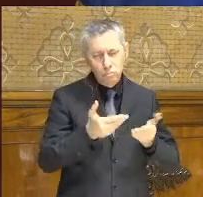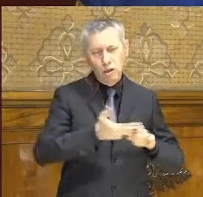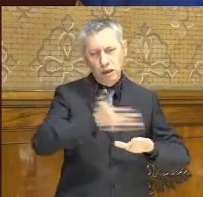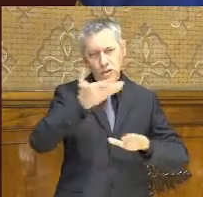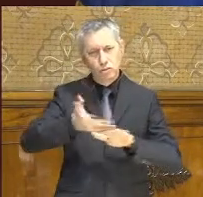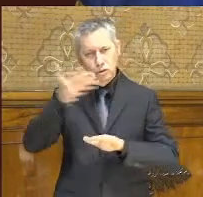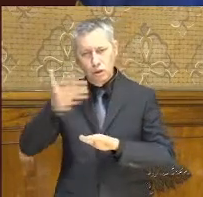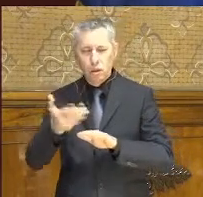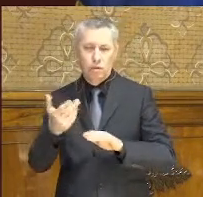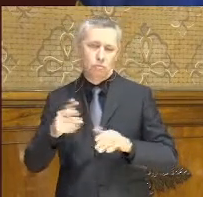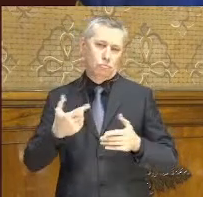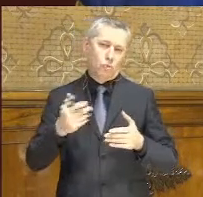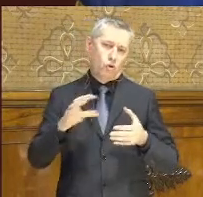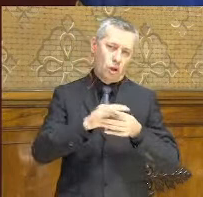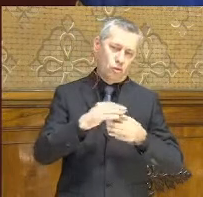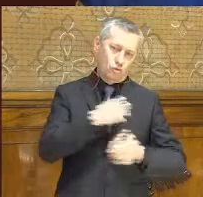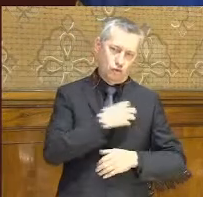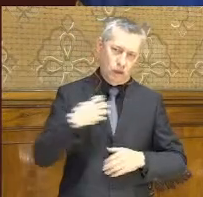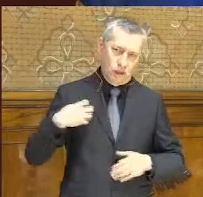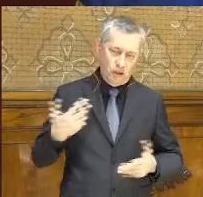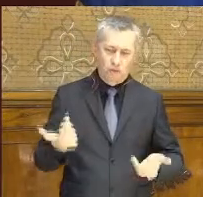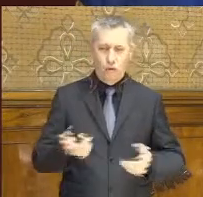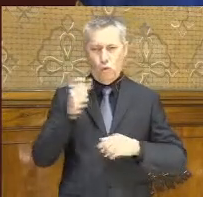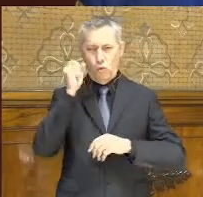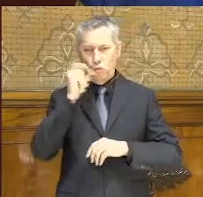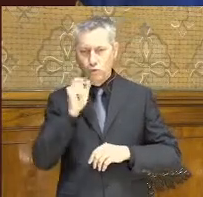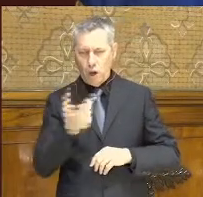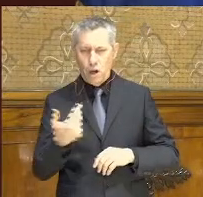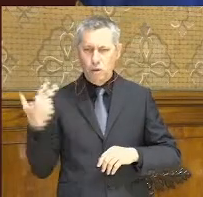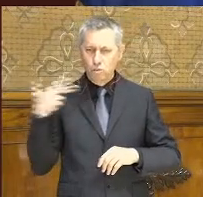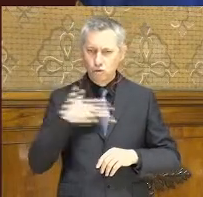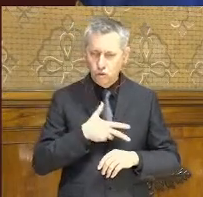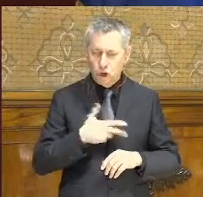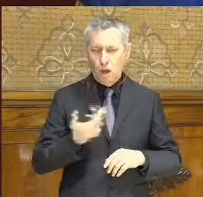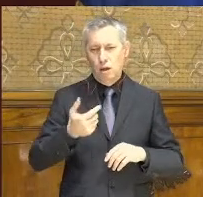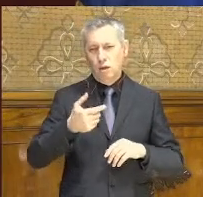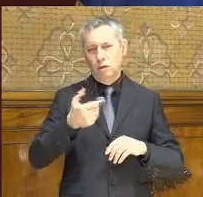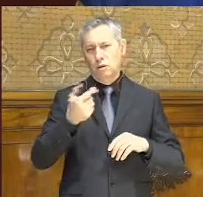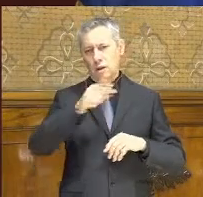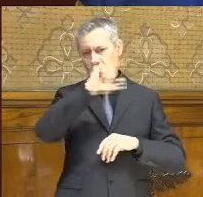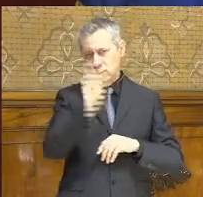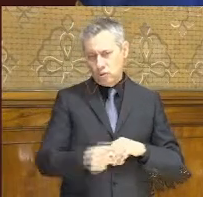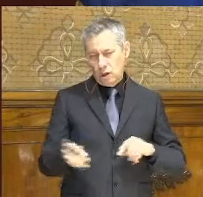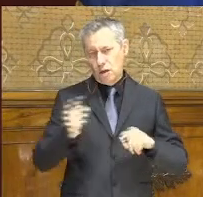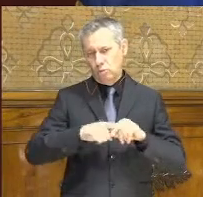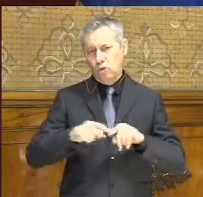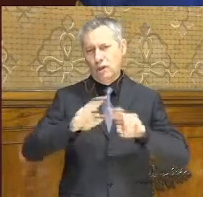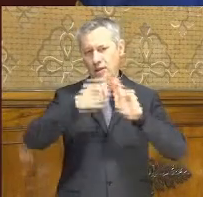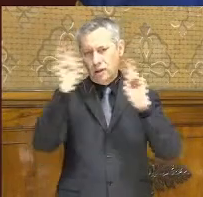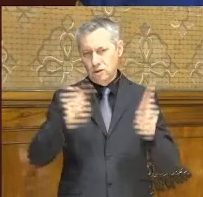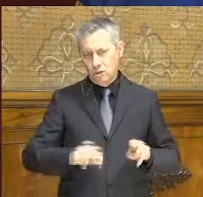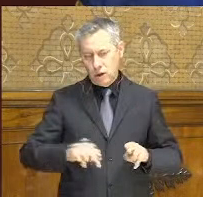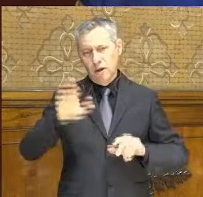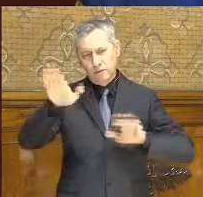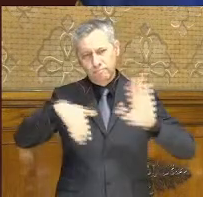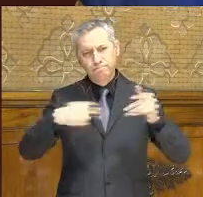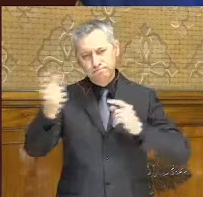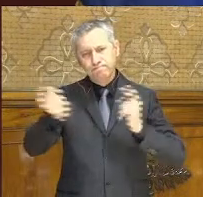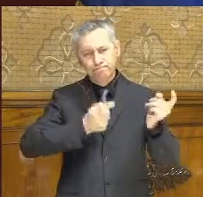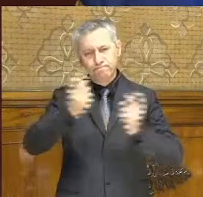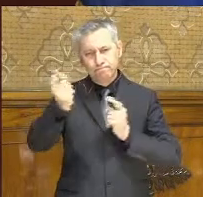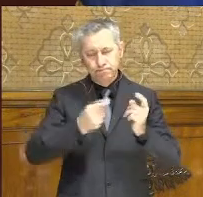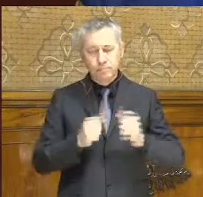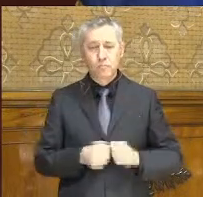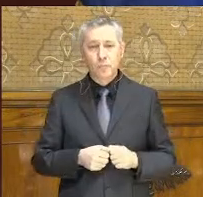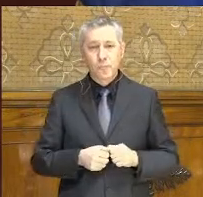panorama scientifico, culturale, sociale, sia nazionale che internazionale. Homi Bhabha è